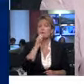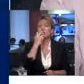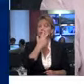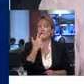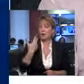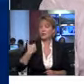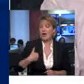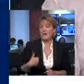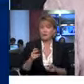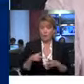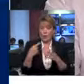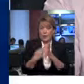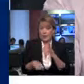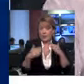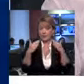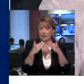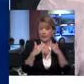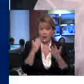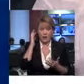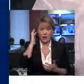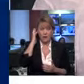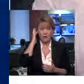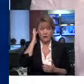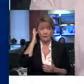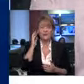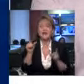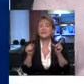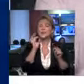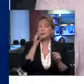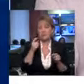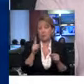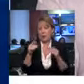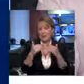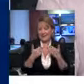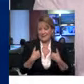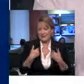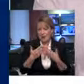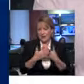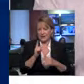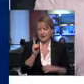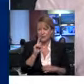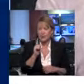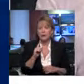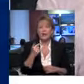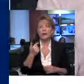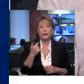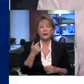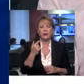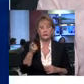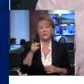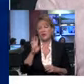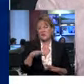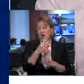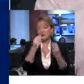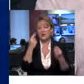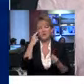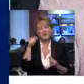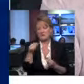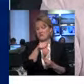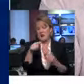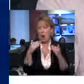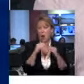33, שלא יכול להגיע לדירה, אפילו מחיר למשתכן לא רלוונטי בשבילי. אוקיי. ואני חושב שהיום מגלים גם שהוא לא רלוונטי להרבה מהאנשים שכן חשבו